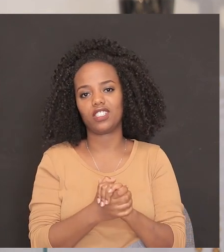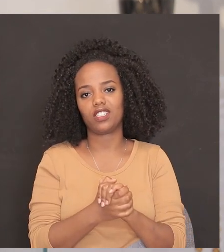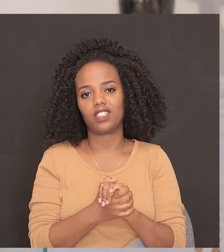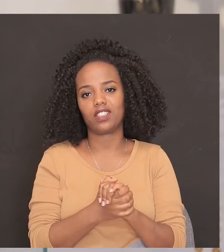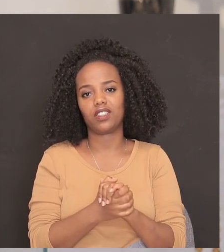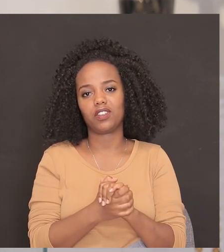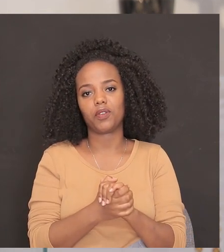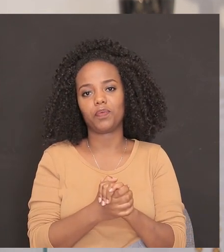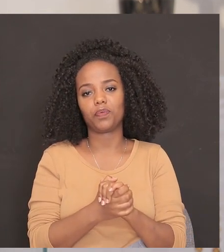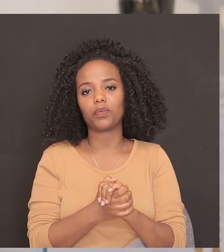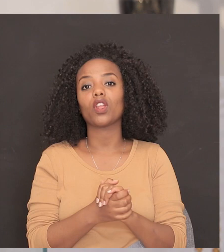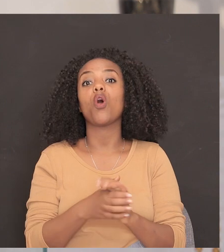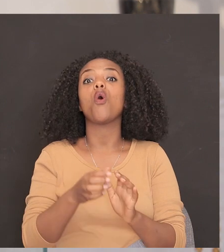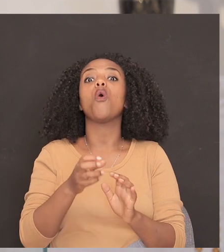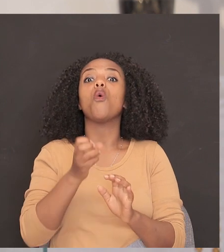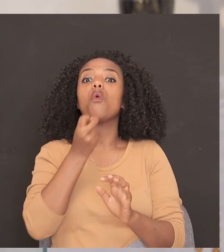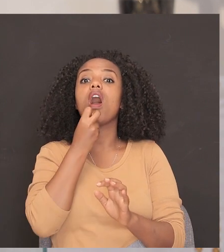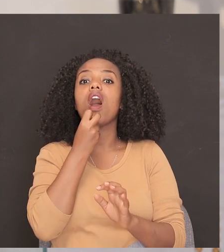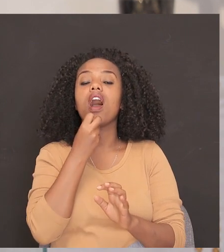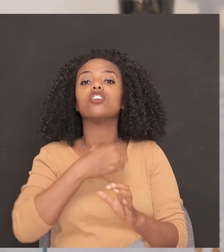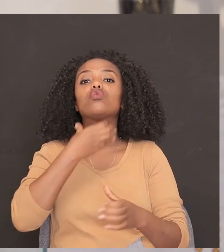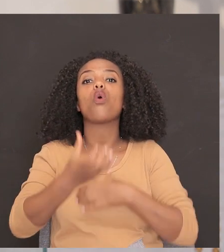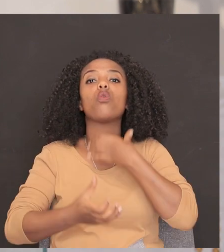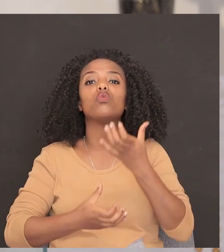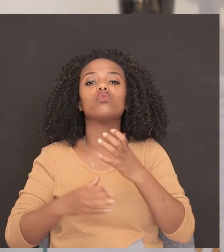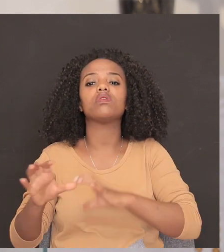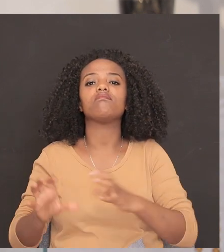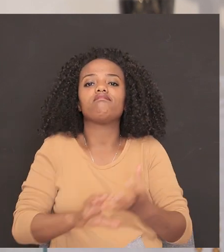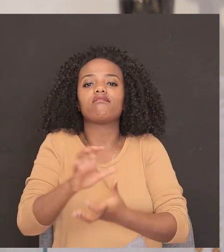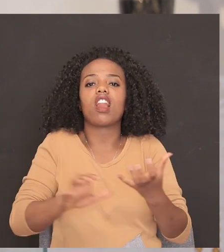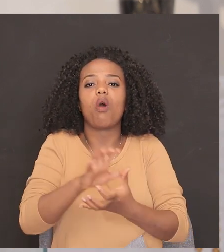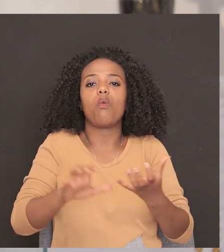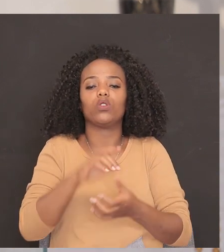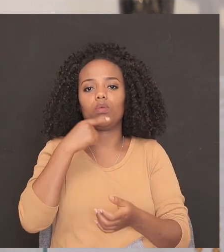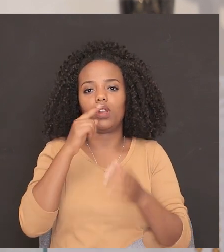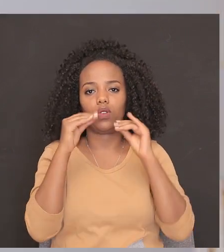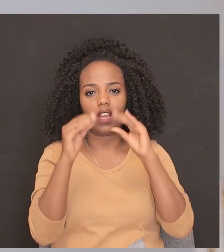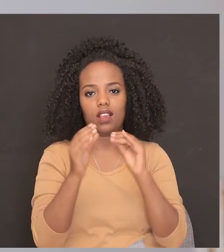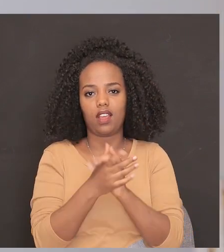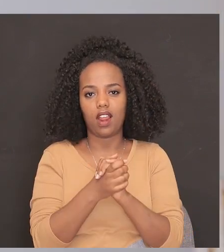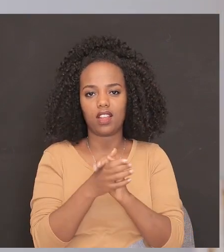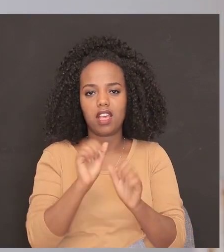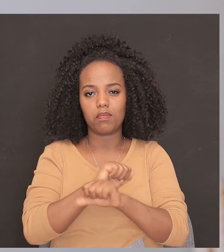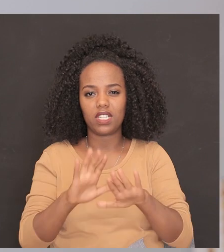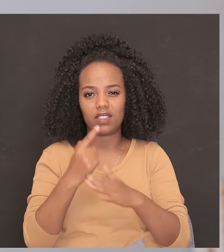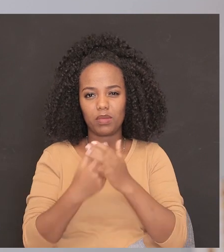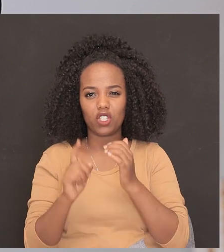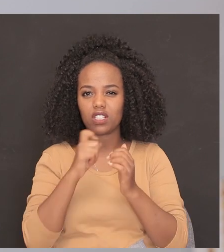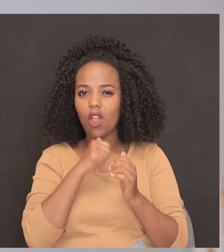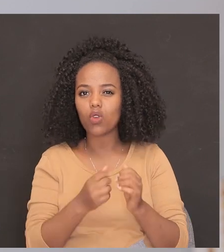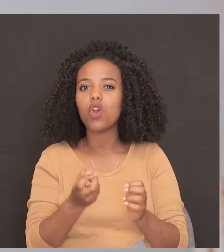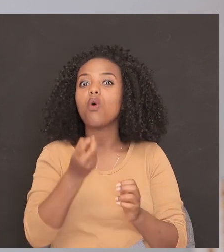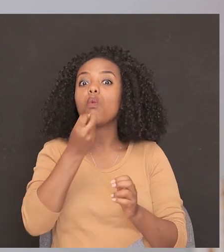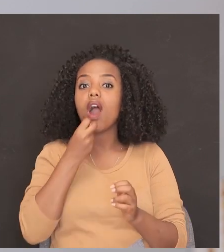ቁጥር 3 ላይ ደግሞ ውሃዎች ጮሁ ተናወጡም ብለው ይናገራሉ። ምድር ብቻ ሳይሆን ለካ